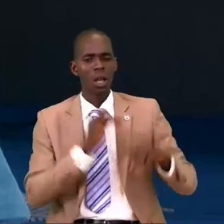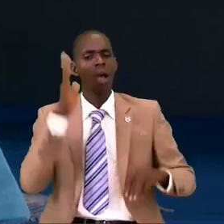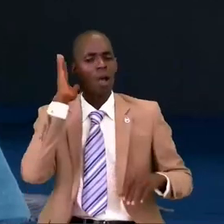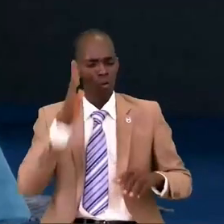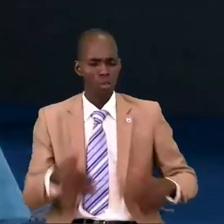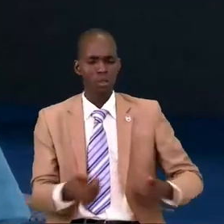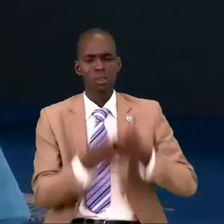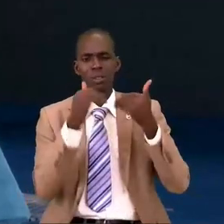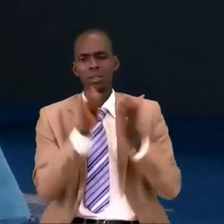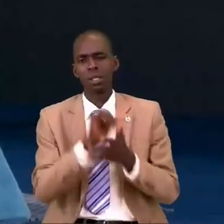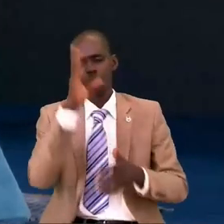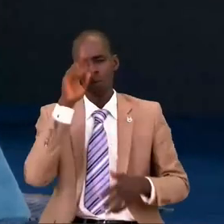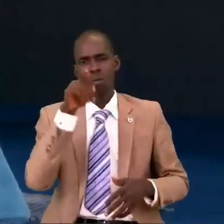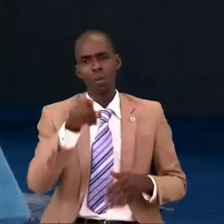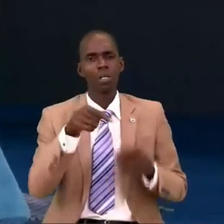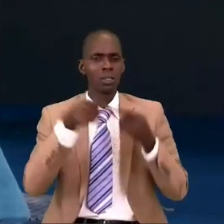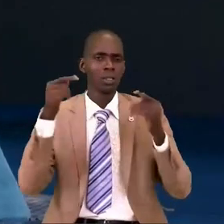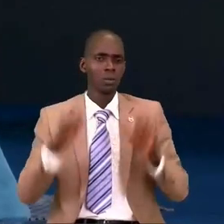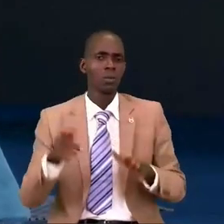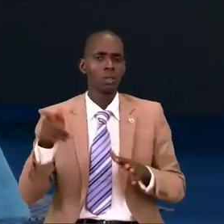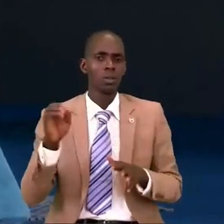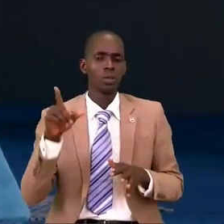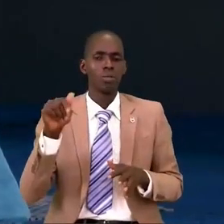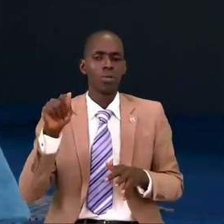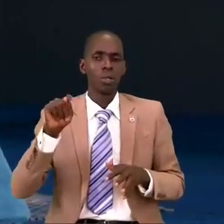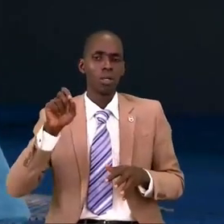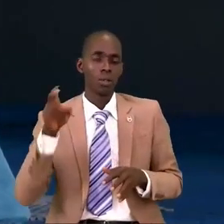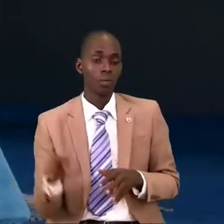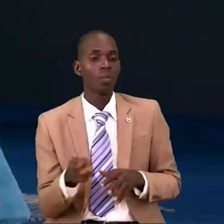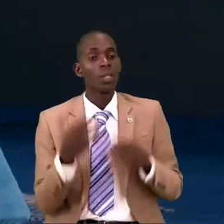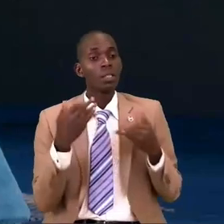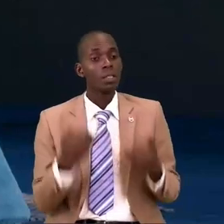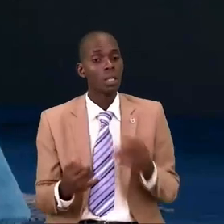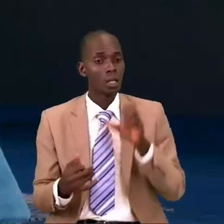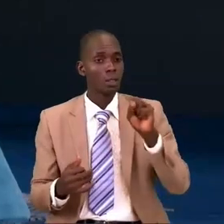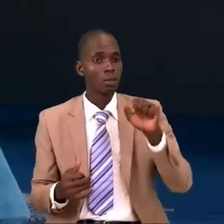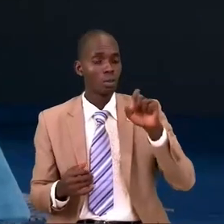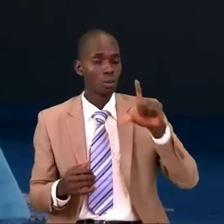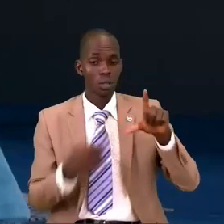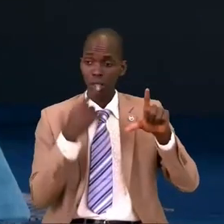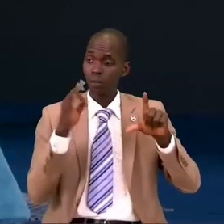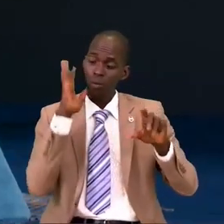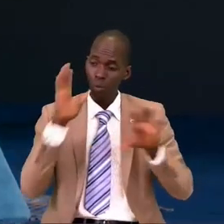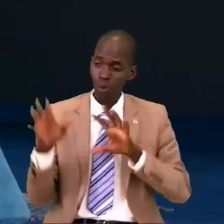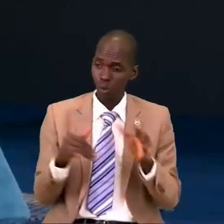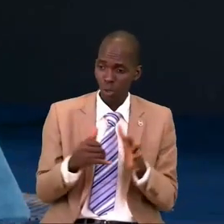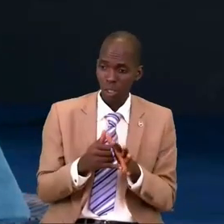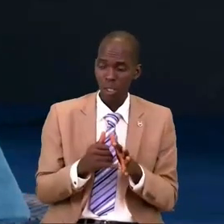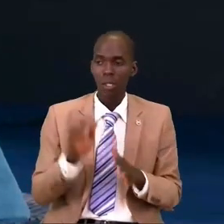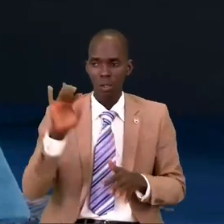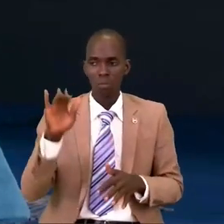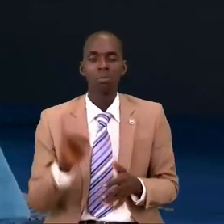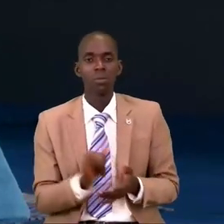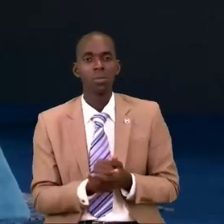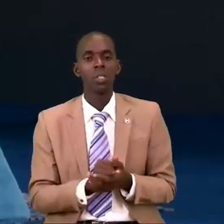faire. Il a commencé à donner des témoignages. L'ours est venu et avec les mains, j'ai déchiré l'ours. Et